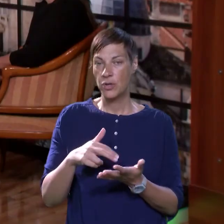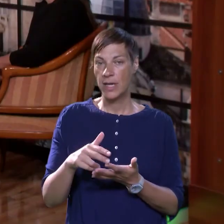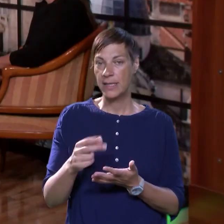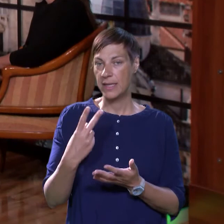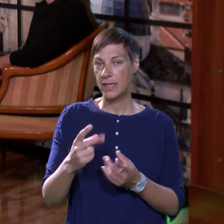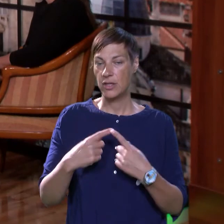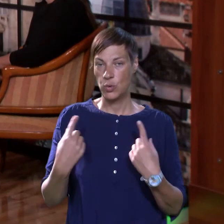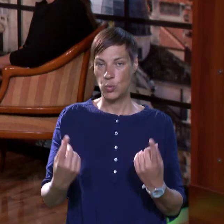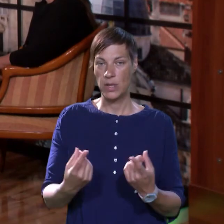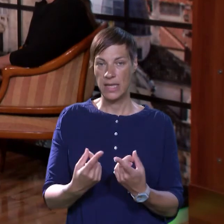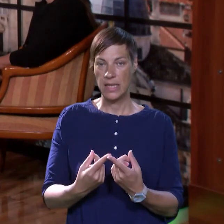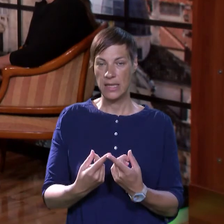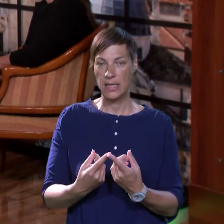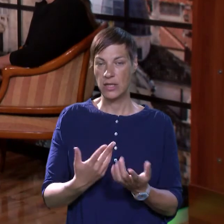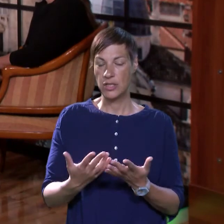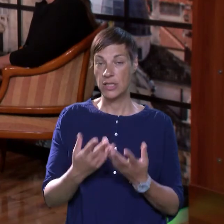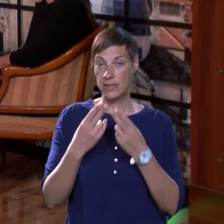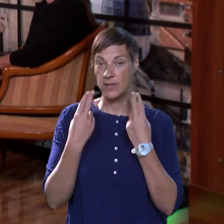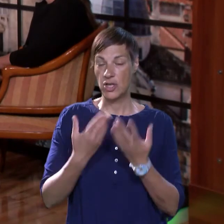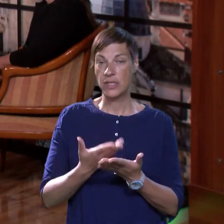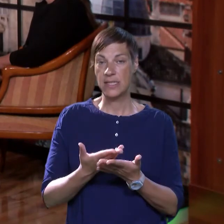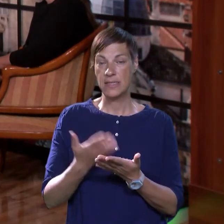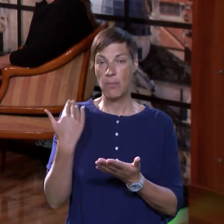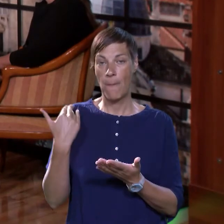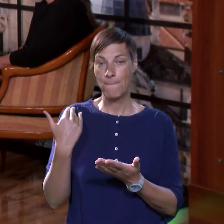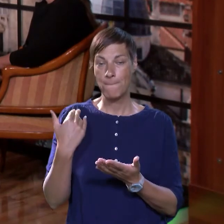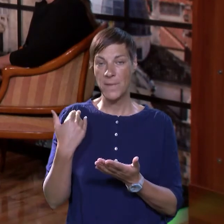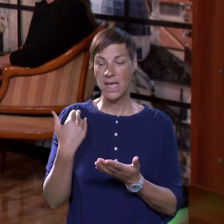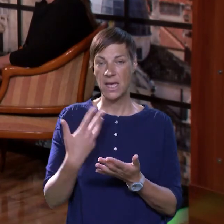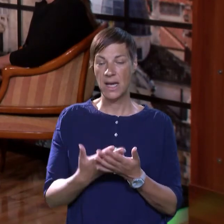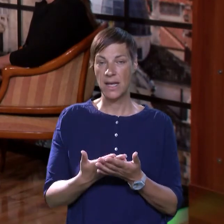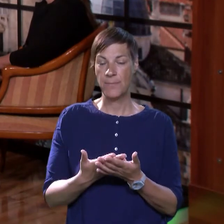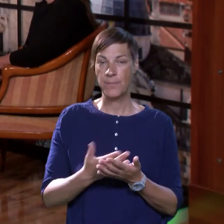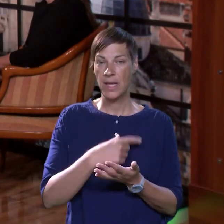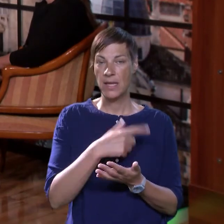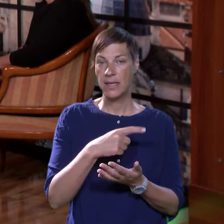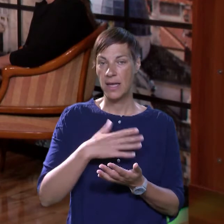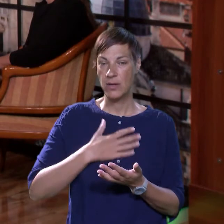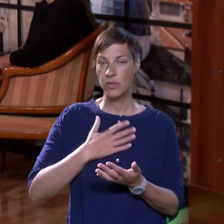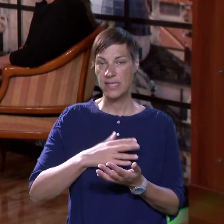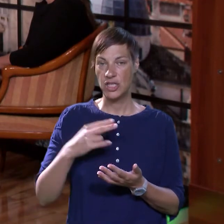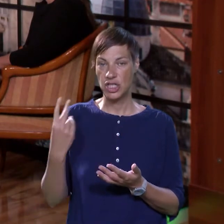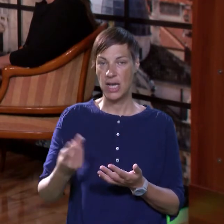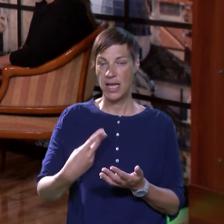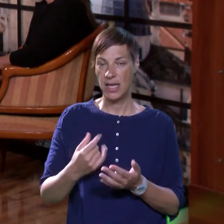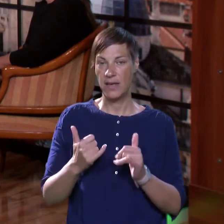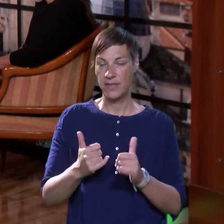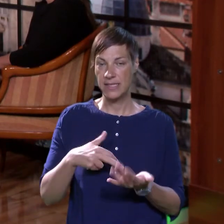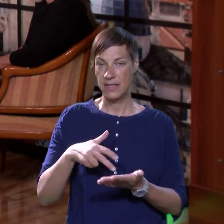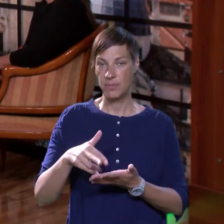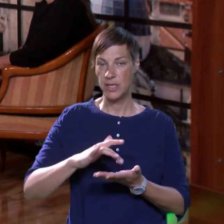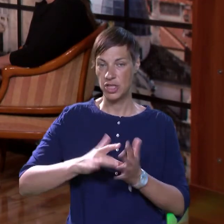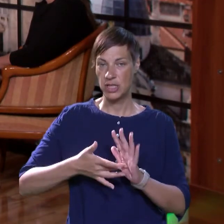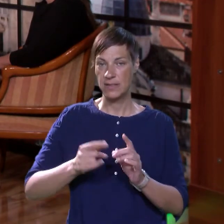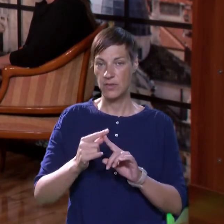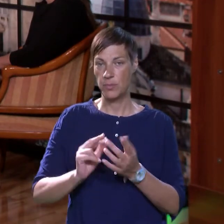ide jedan drugi dio, jer čega smo svjedoci? Svjedoci smo bili vrlo često, dakle, da ljudi se žele javiti i sad bi išli